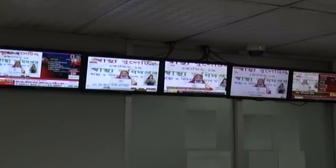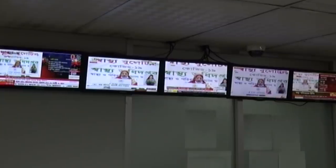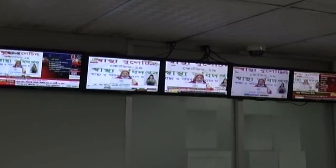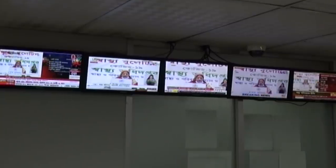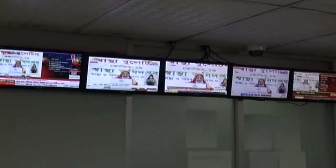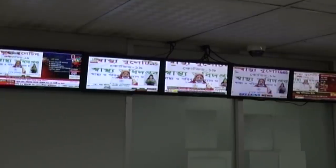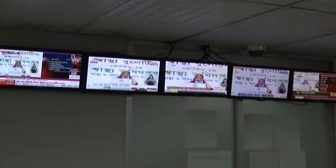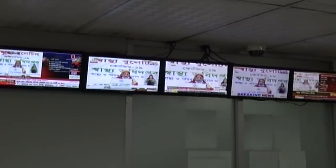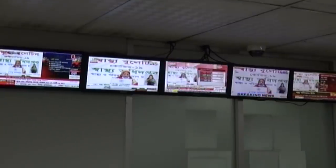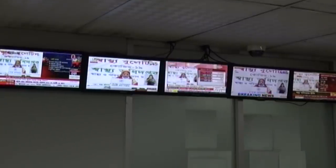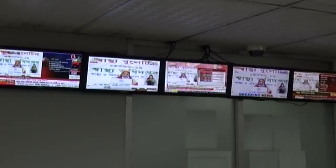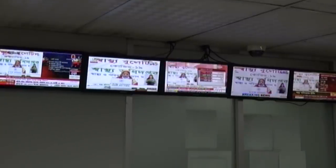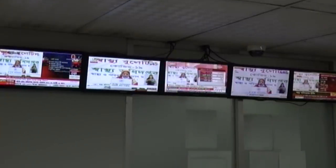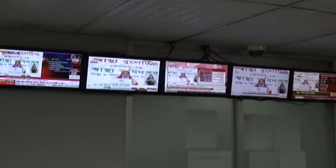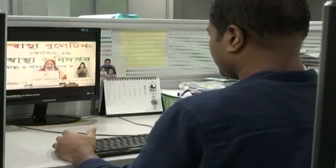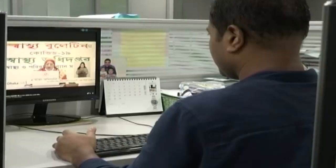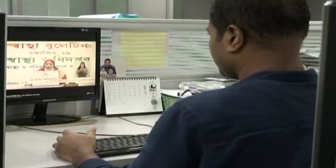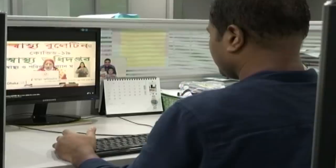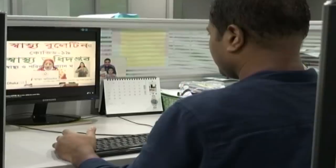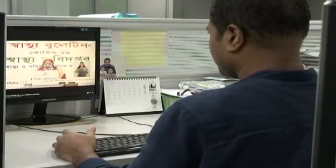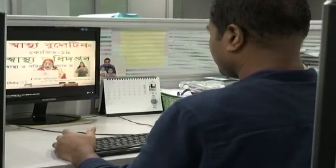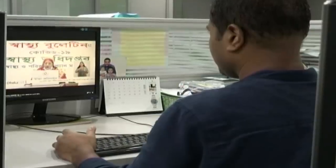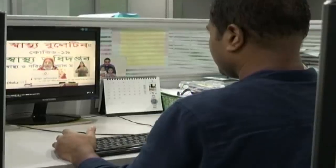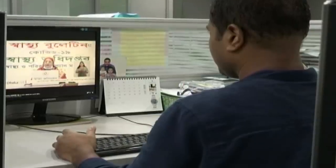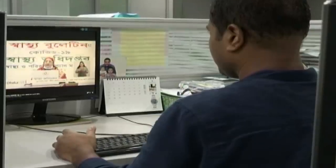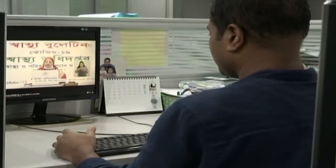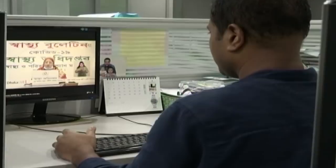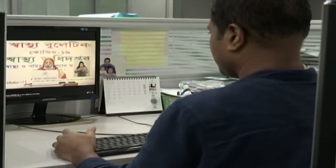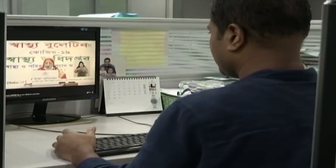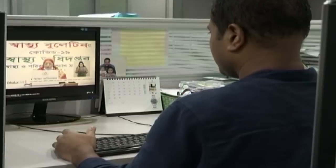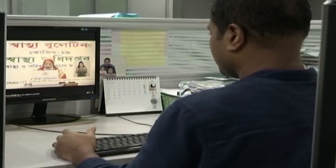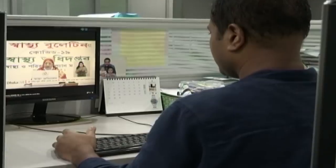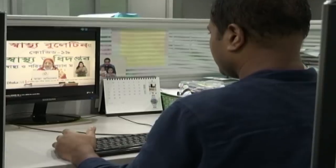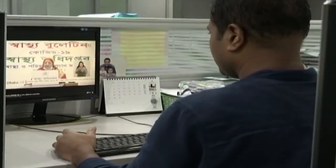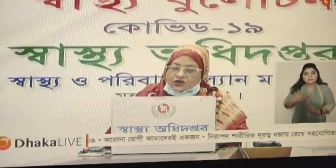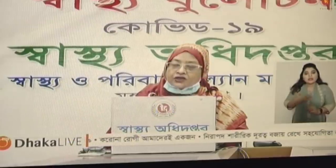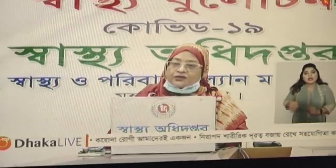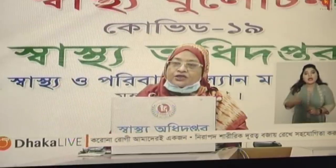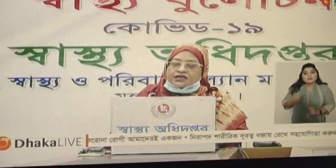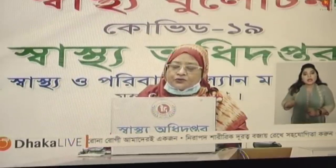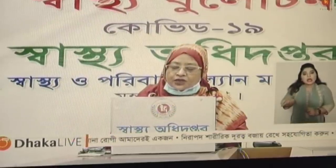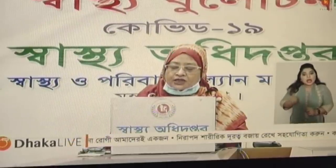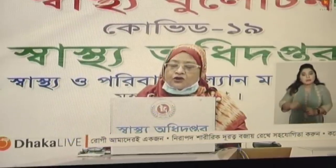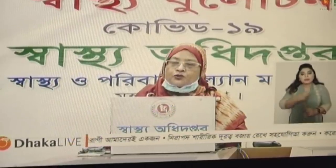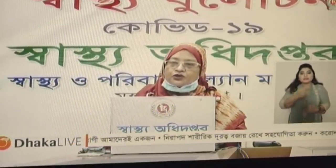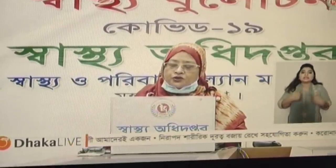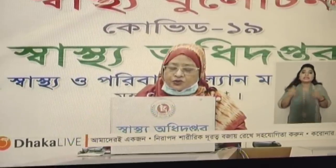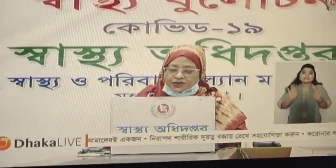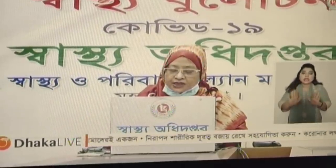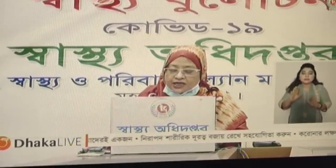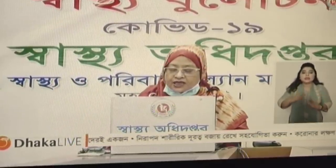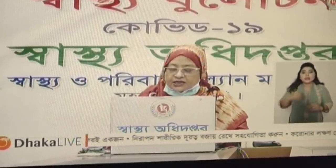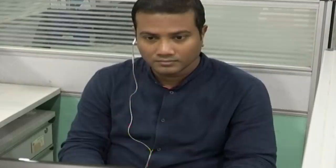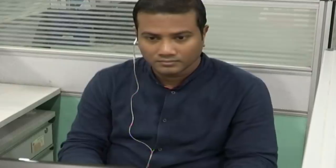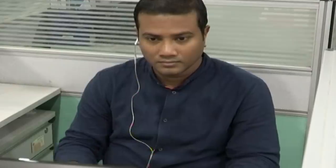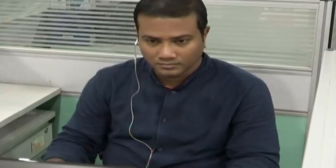তবে স্বাস্থ্য অধিদপ্তরের নিয়মিত অনলাইন ব্রিফিংয়ে স্বস্তির খবর ছিল এ পর্যন্ত 34,027 জনের সুস্থ হয়ে ওঠার